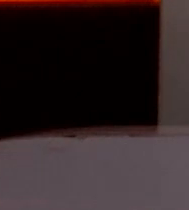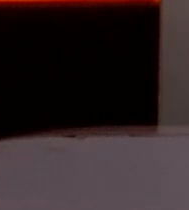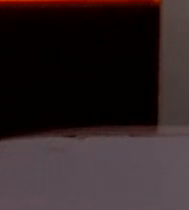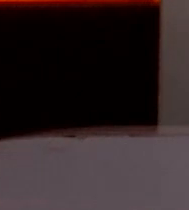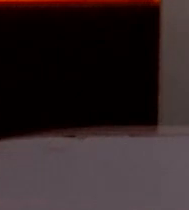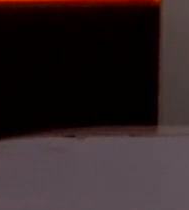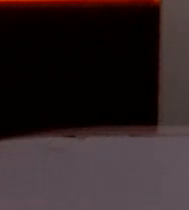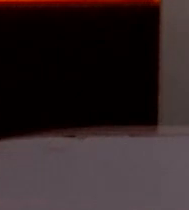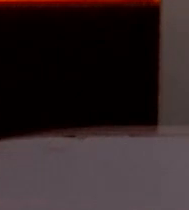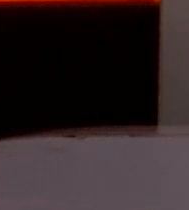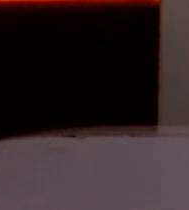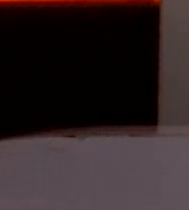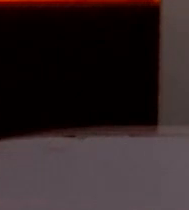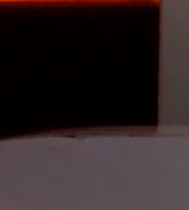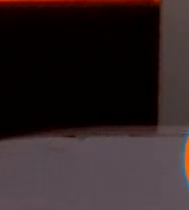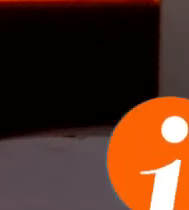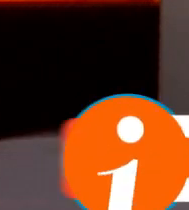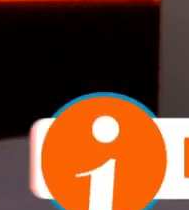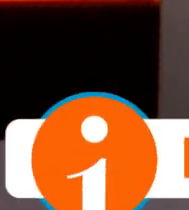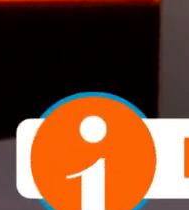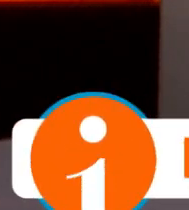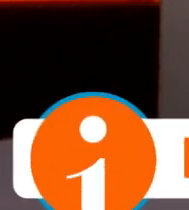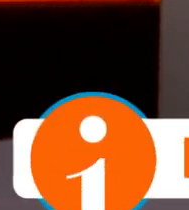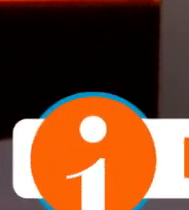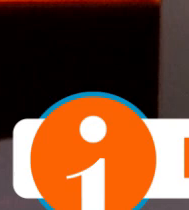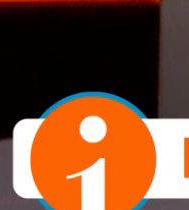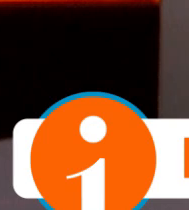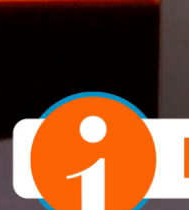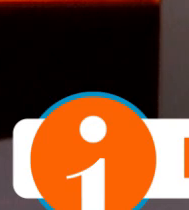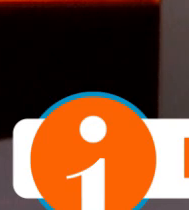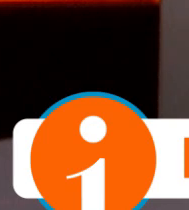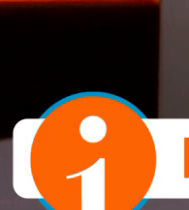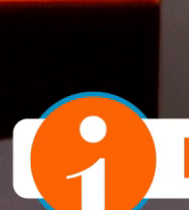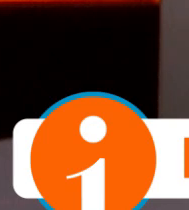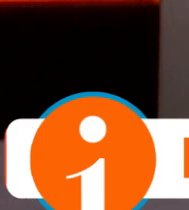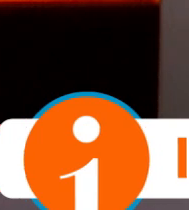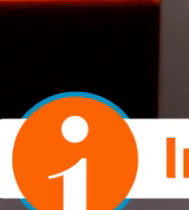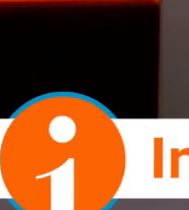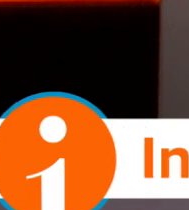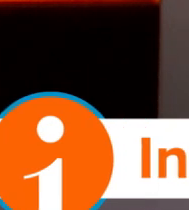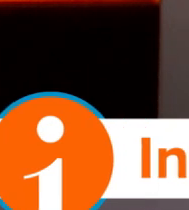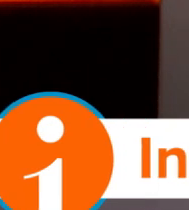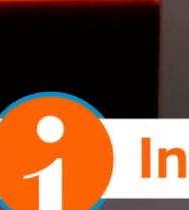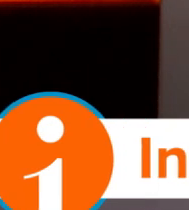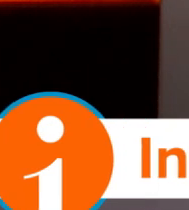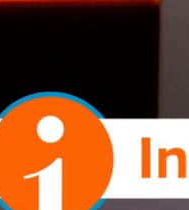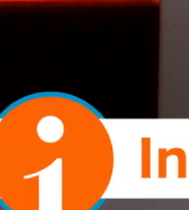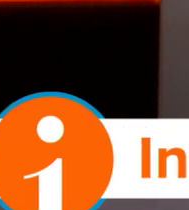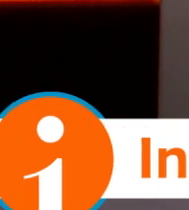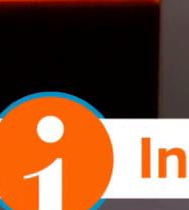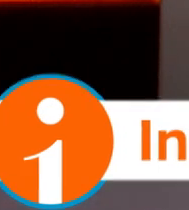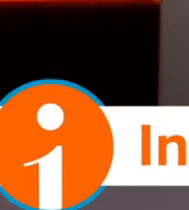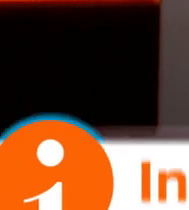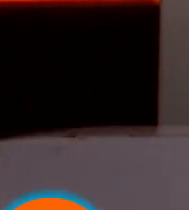өткір шынайы өзекті ақпараттарды елден бұрын білгіңіз келсе, онда Информбюроның YouTube арнасына жазылыңыз. Жазылып қана қоймай, ұнату батырмасын